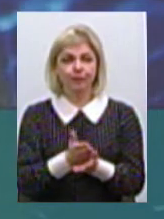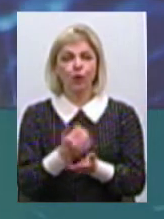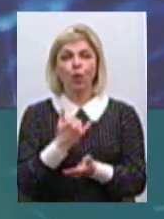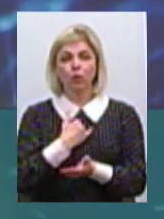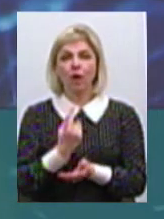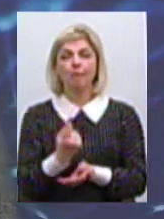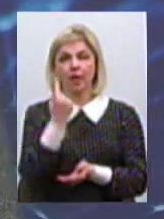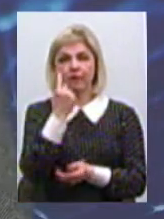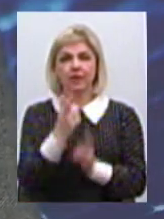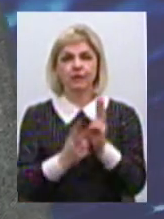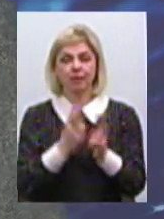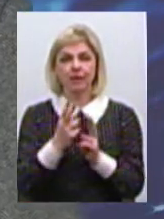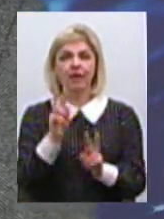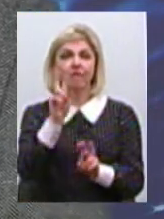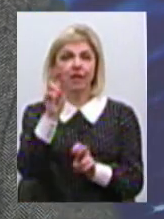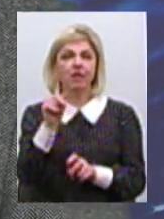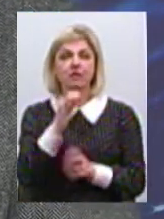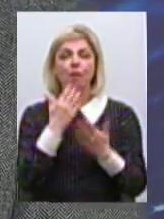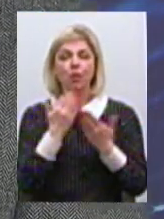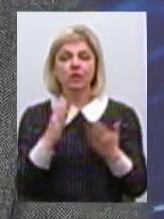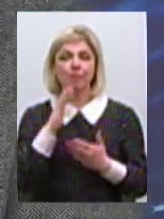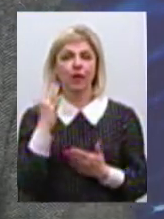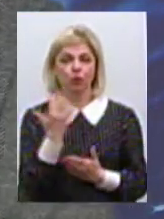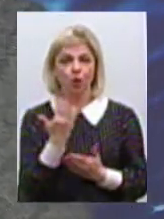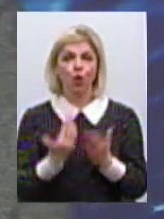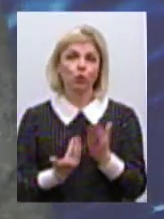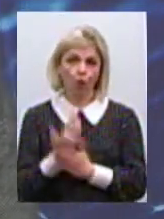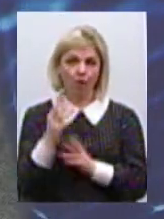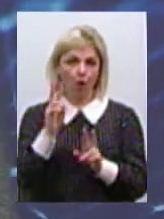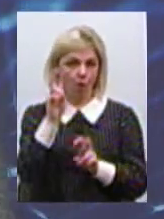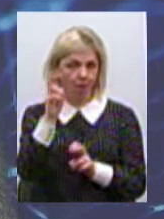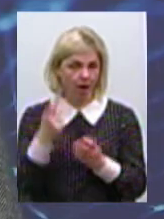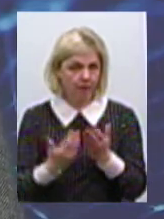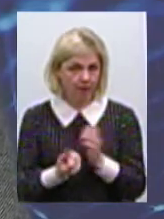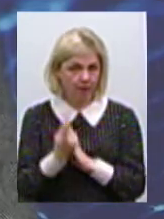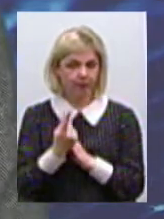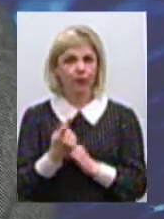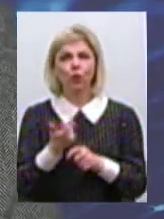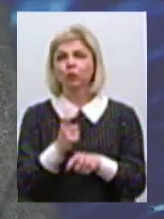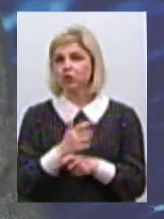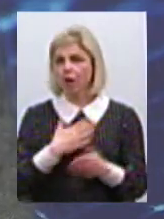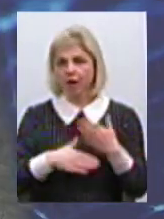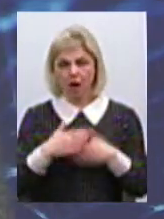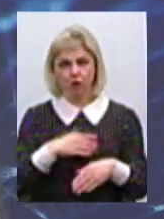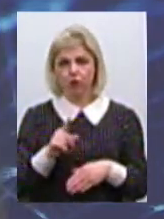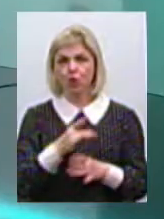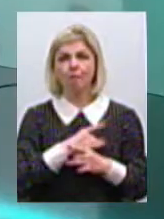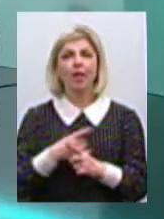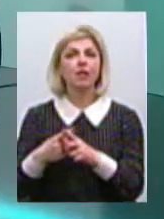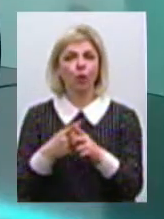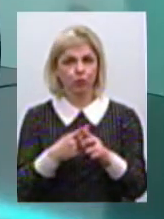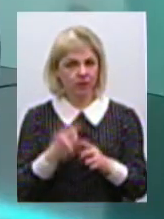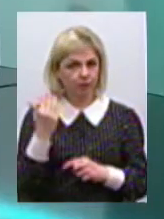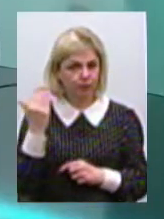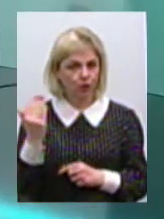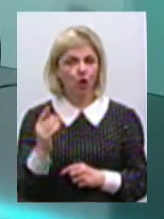вперше змінилися підрядники за останні 5 років, з'явилася нова компанія. Я дуже радий, що з'явився білоруський ТРЕС саме,